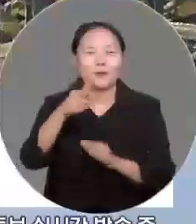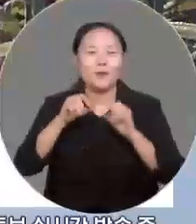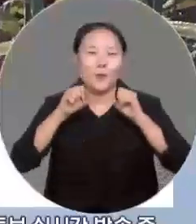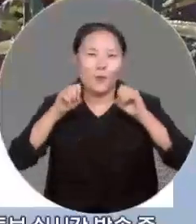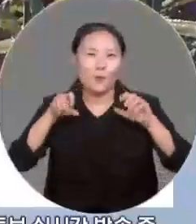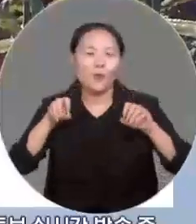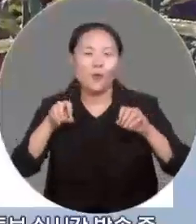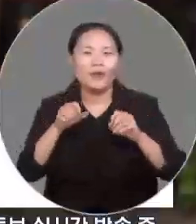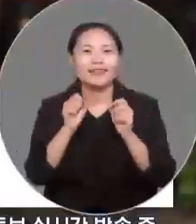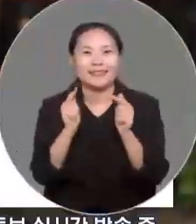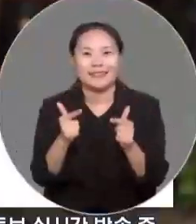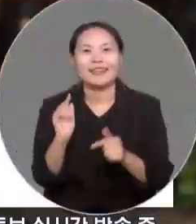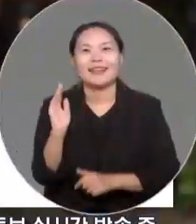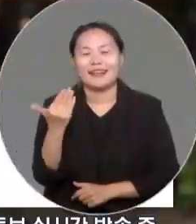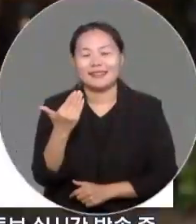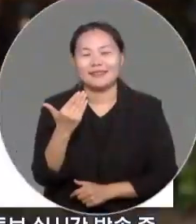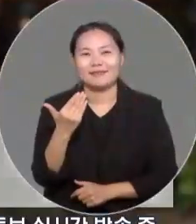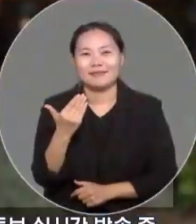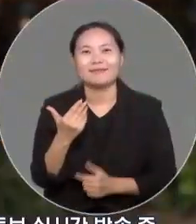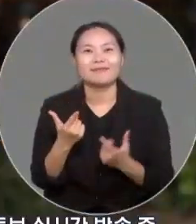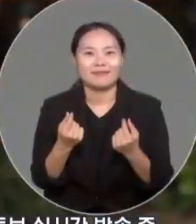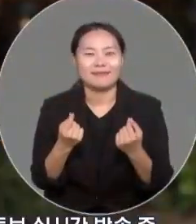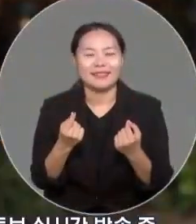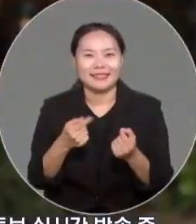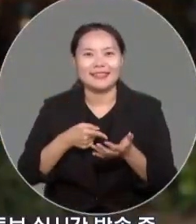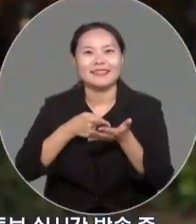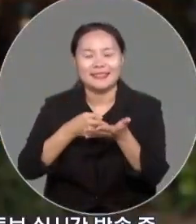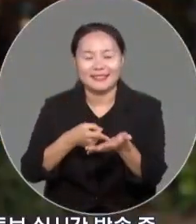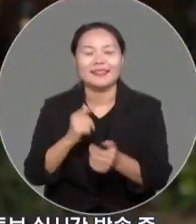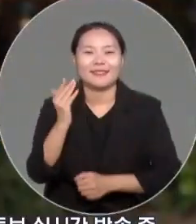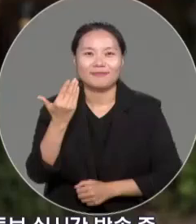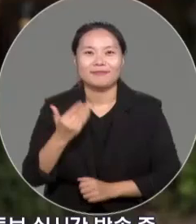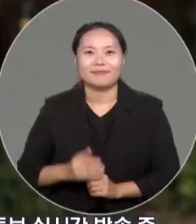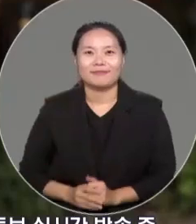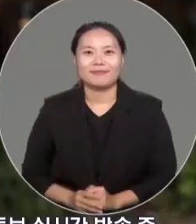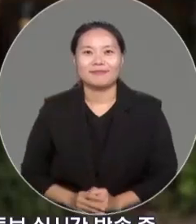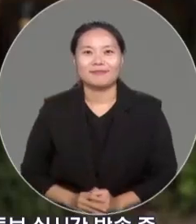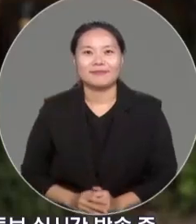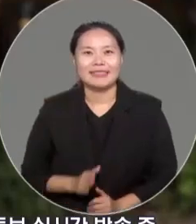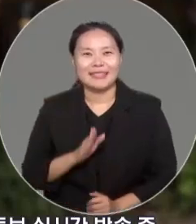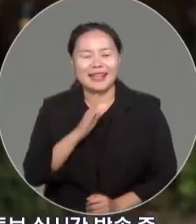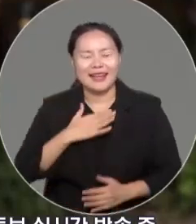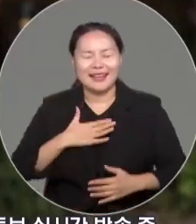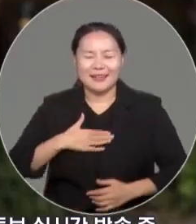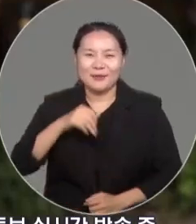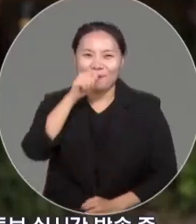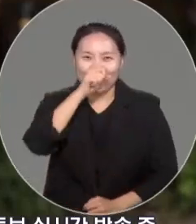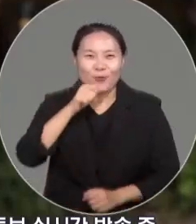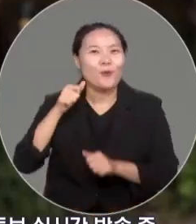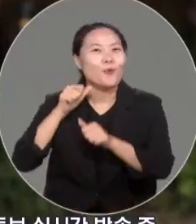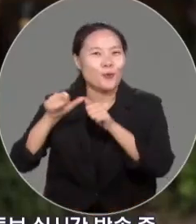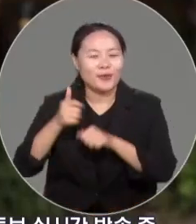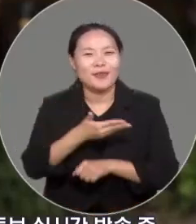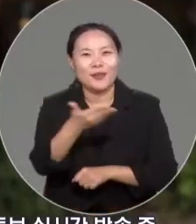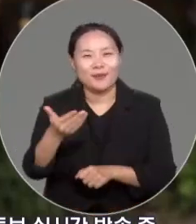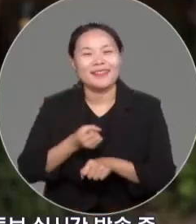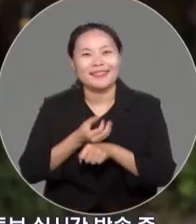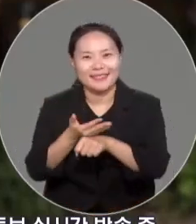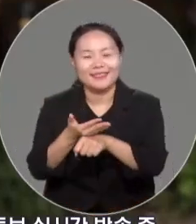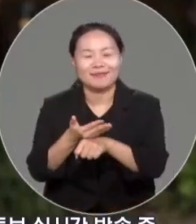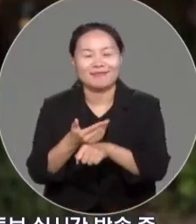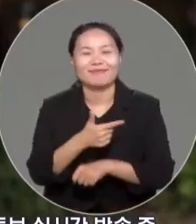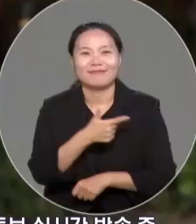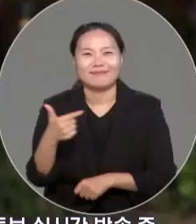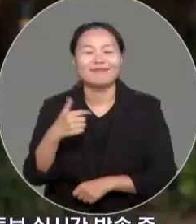있는 기회를 마련하고자 저희들 유치 신청을 하고 됐고 정말 기분 좋은 소식을 시민들에게 전하는